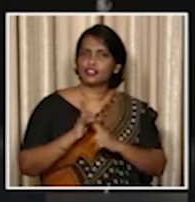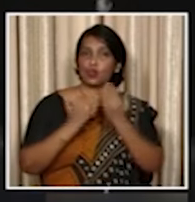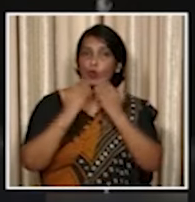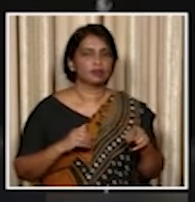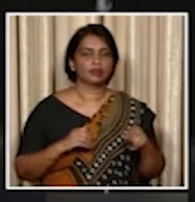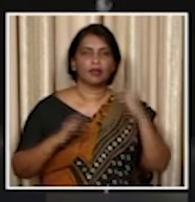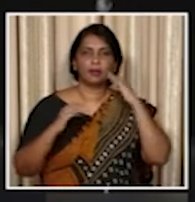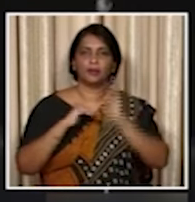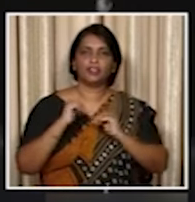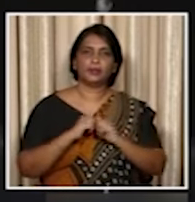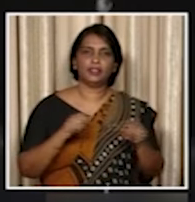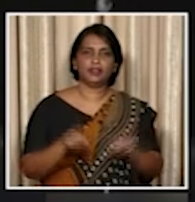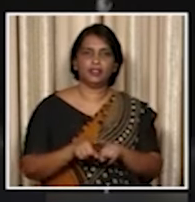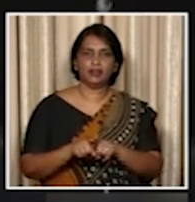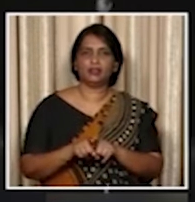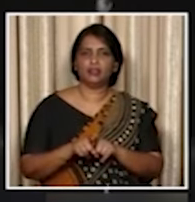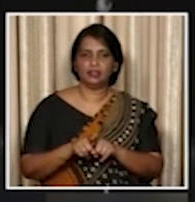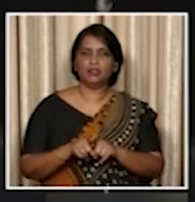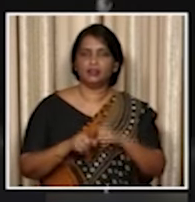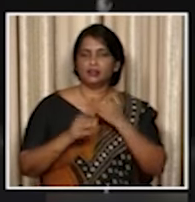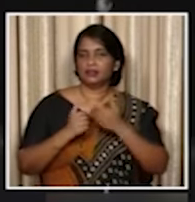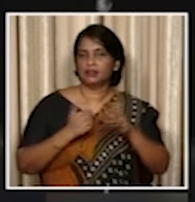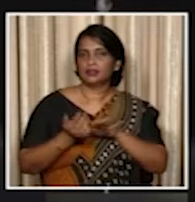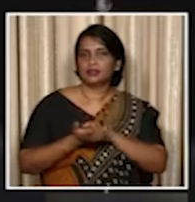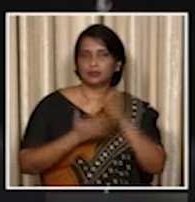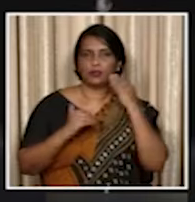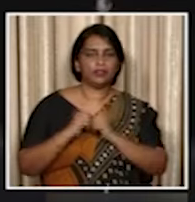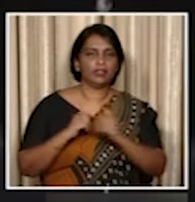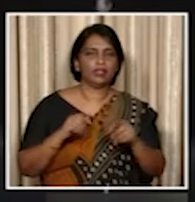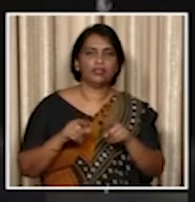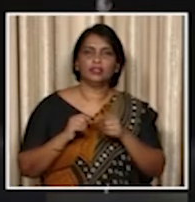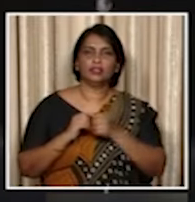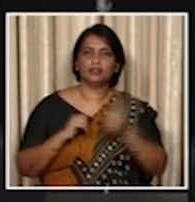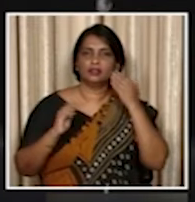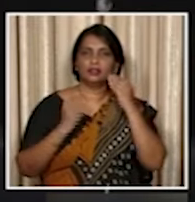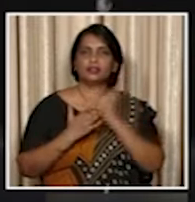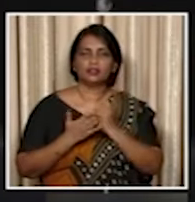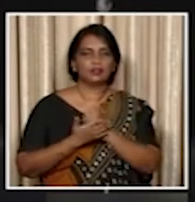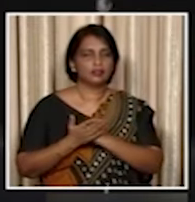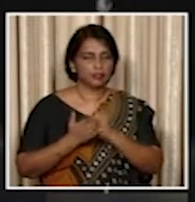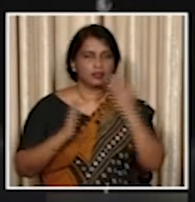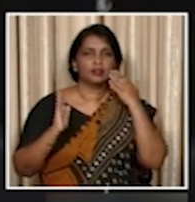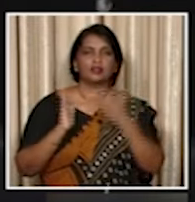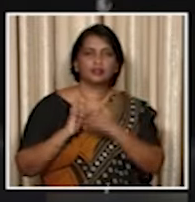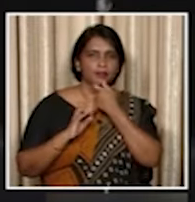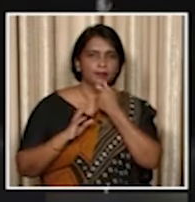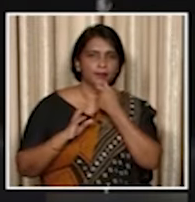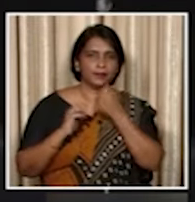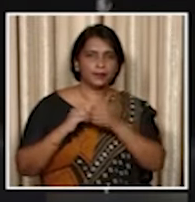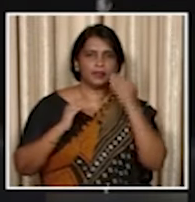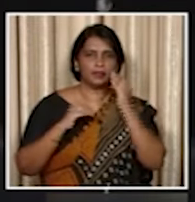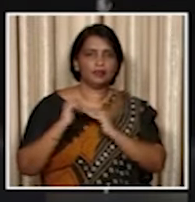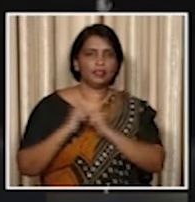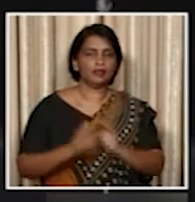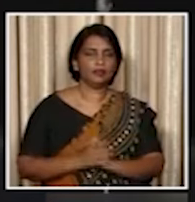කියන කාරණේ. ඒකේ විඳිත යන ගන්නා වූ ක්‍රියාමාර්ගයේ කුමක්ද සමාවෙන් එහාට ගිහිල්ලා කීනේ සීළු කරුණු පිළිබඳව සවිස්තර වාර්තාවක්